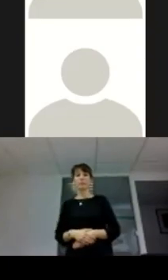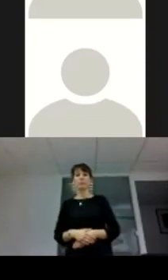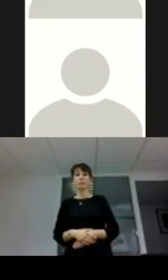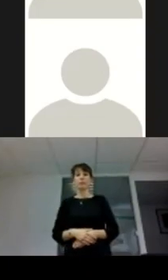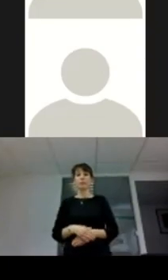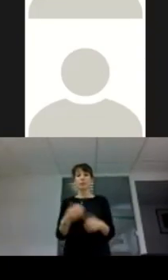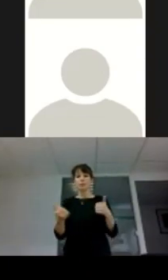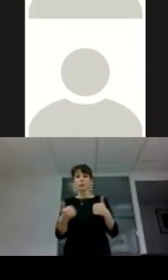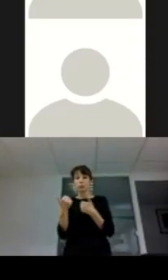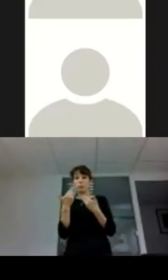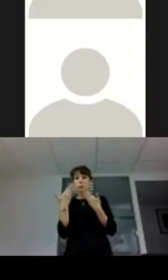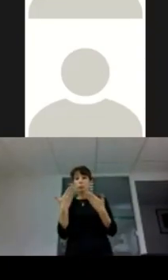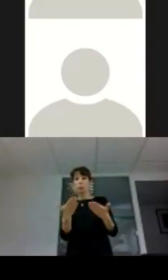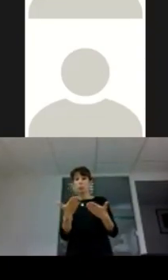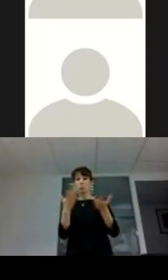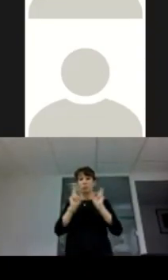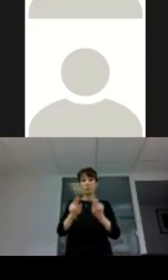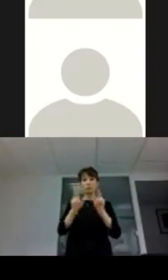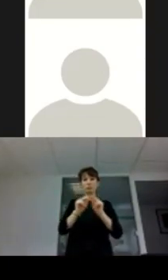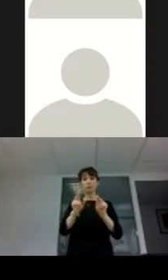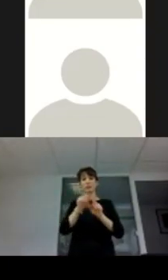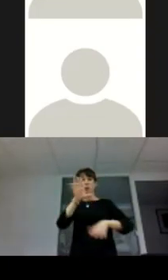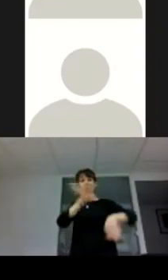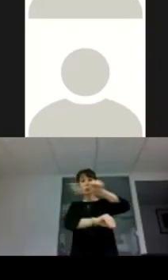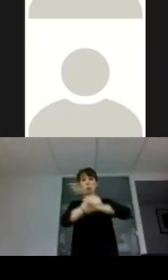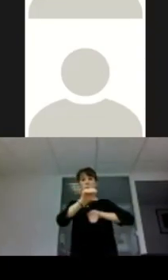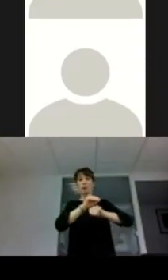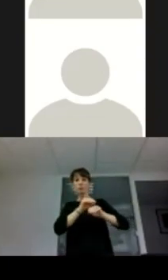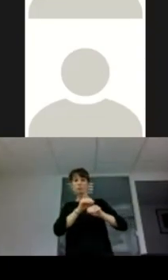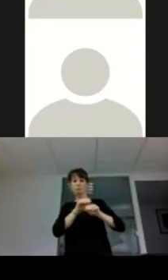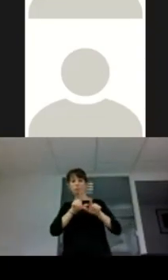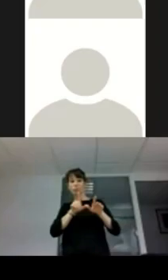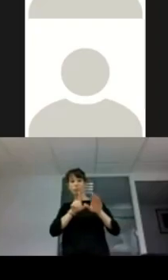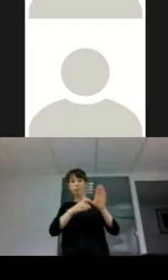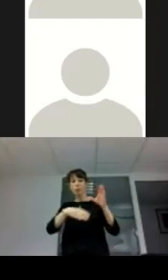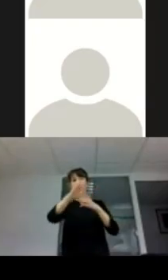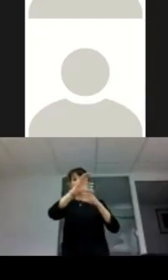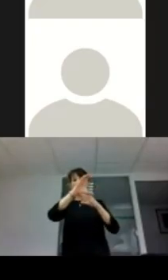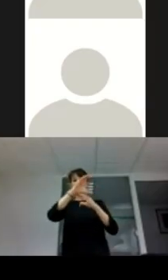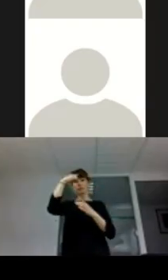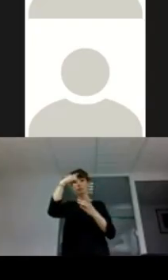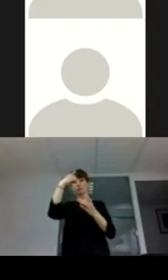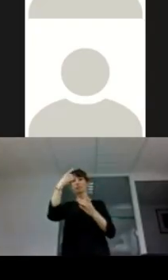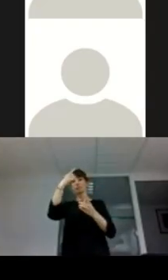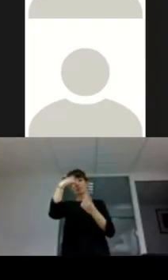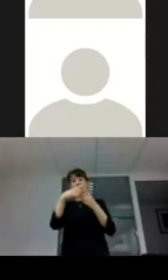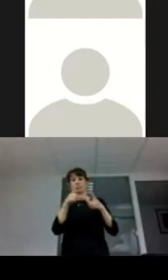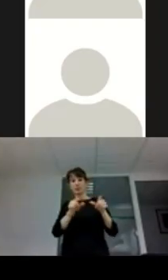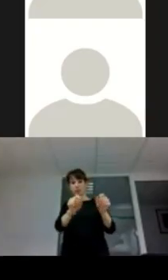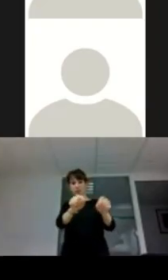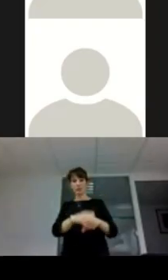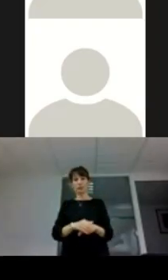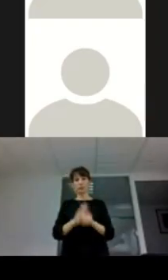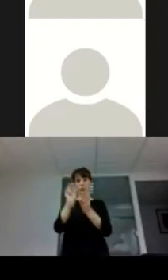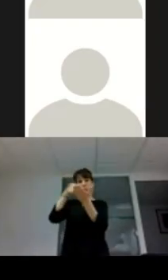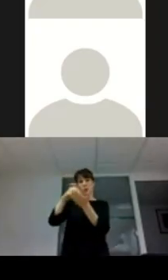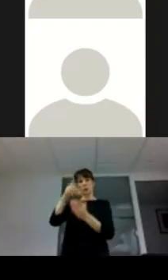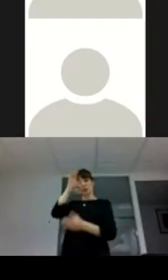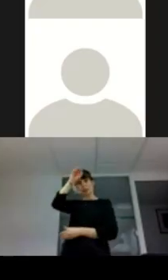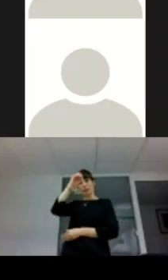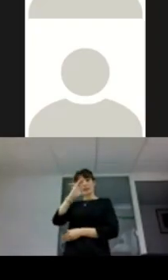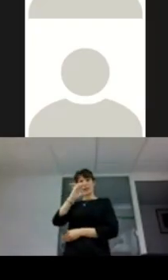Calabé, et je vais vous proposer de vous dire ce que sont les soins oncologiques de support et de voir avec